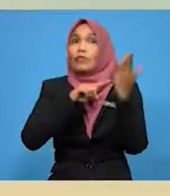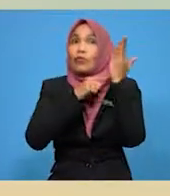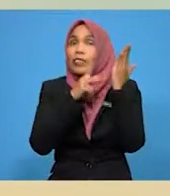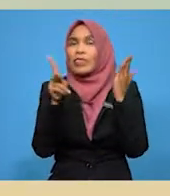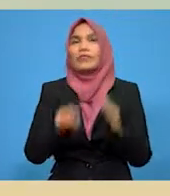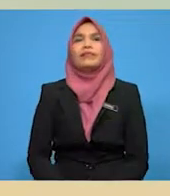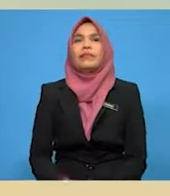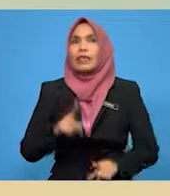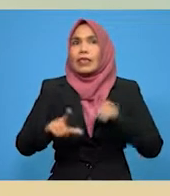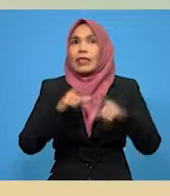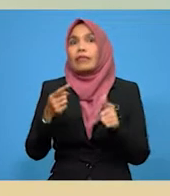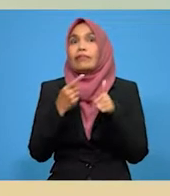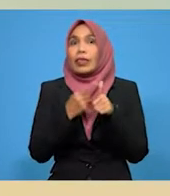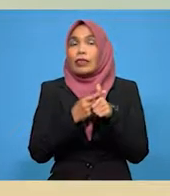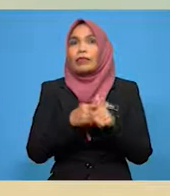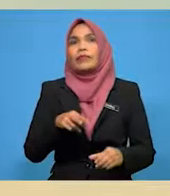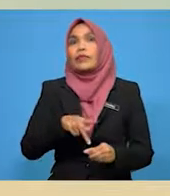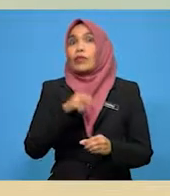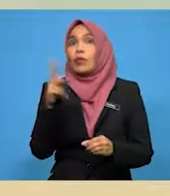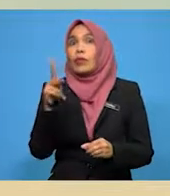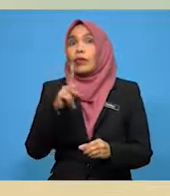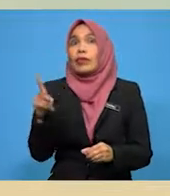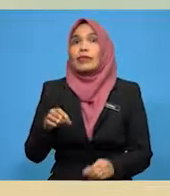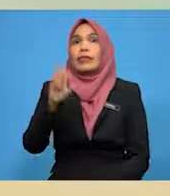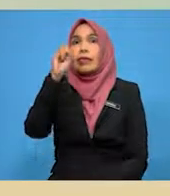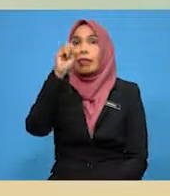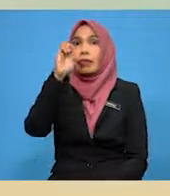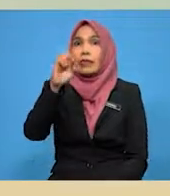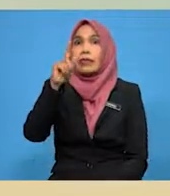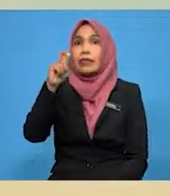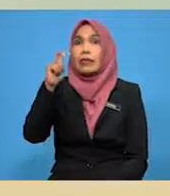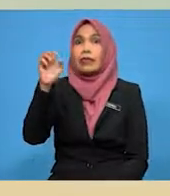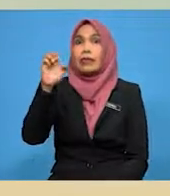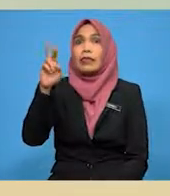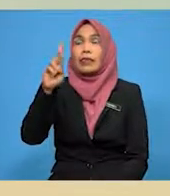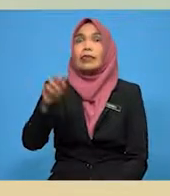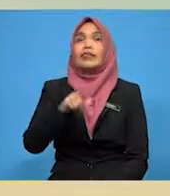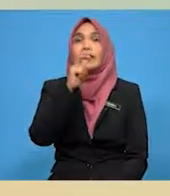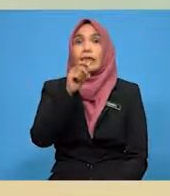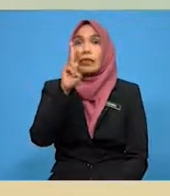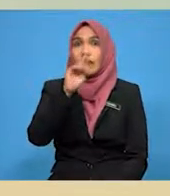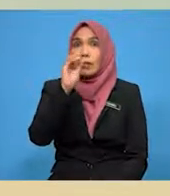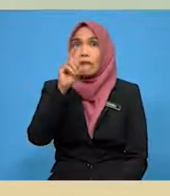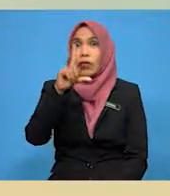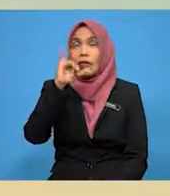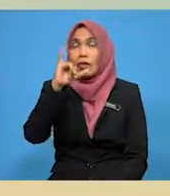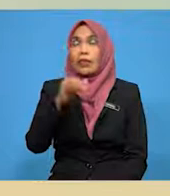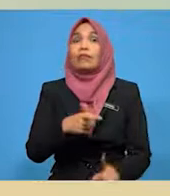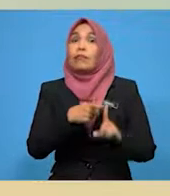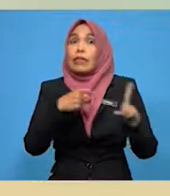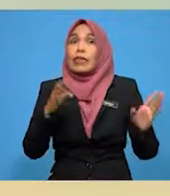Langkah pertama ialah mengeluarkan seta troli yang mengandungi telur tetasan dari bilik penyimpanan